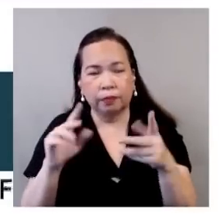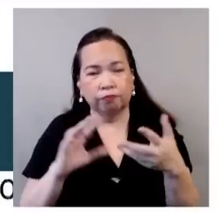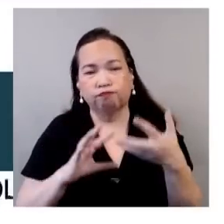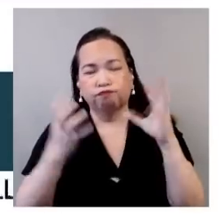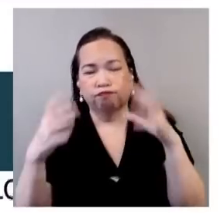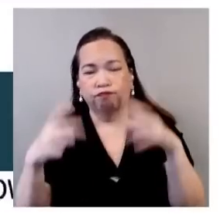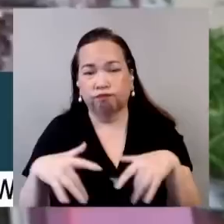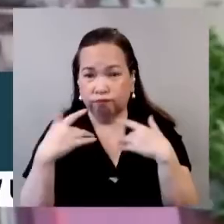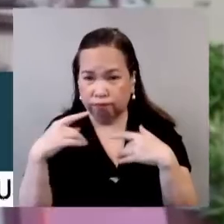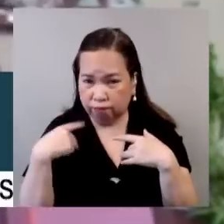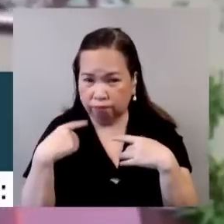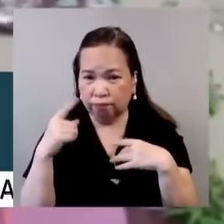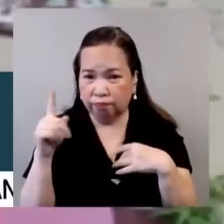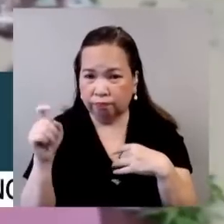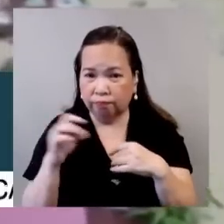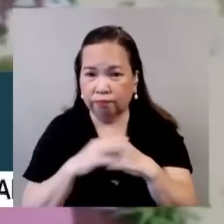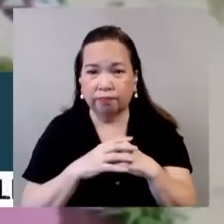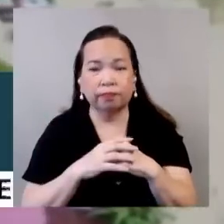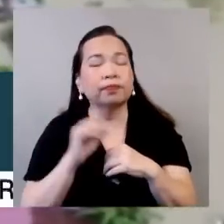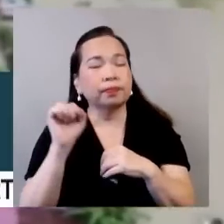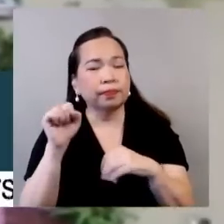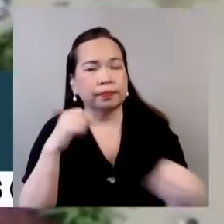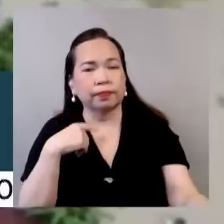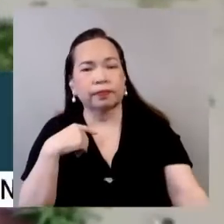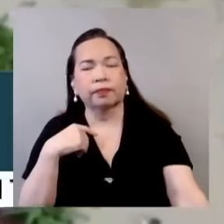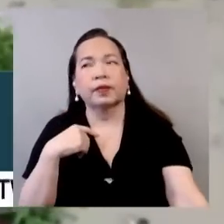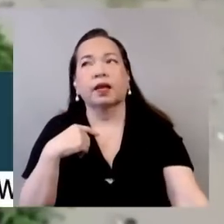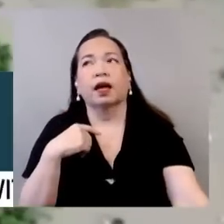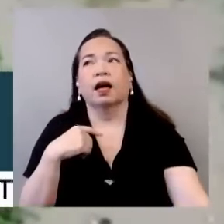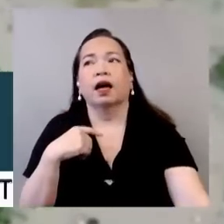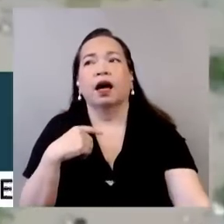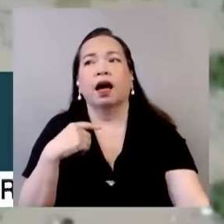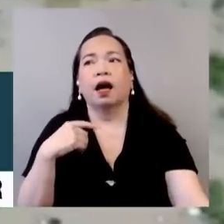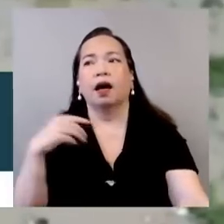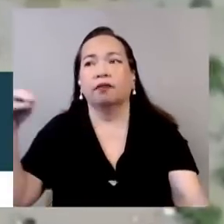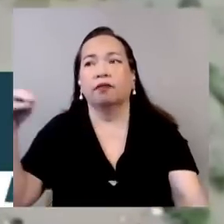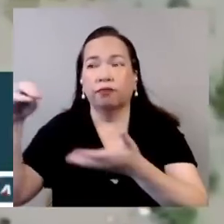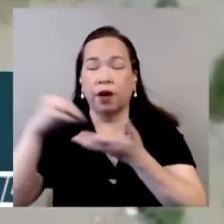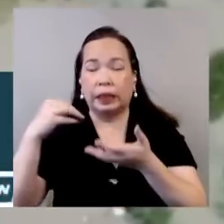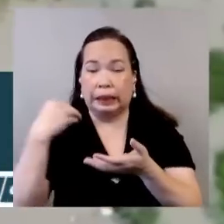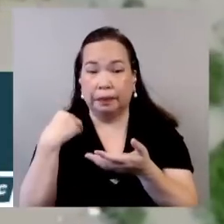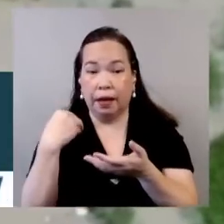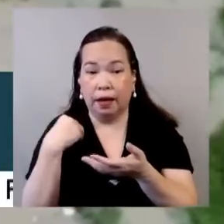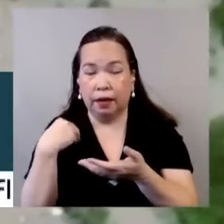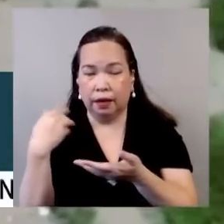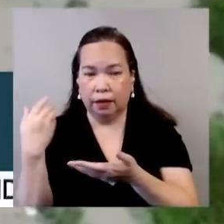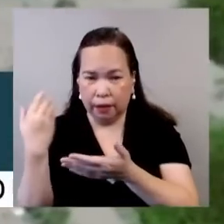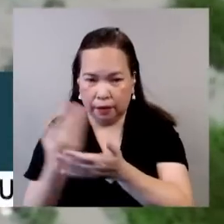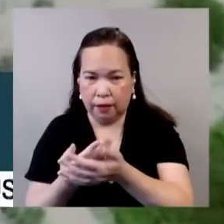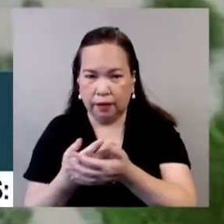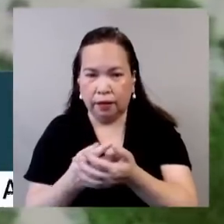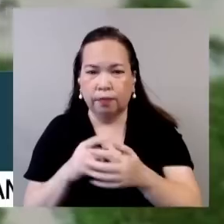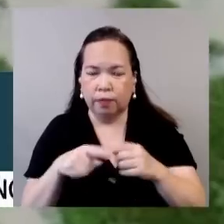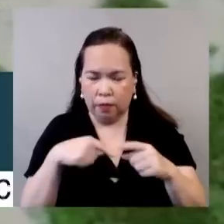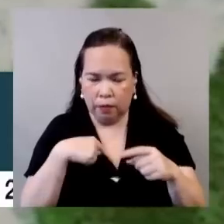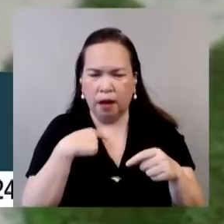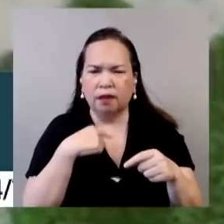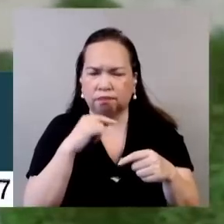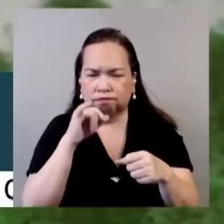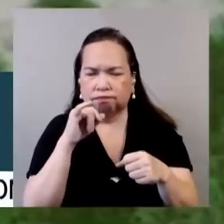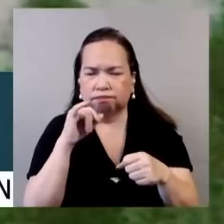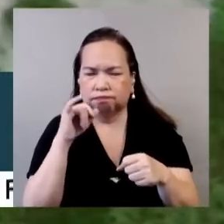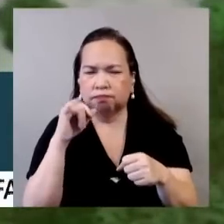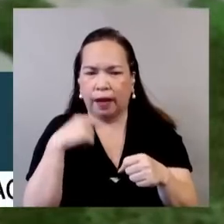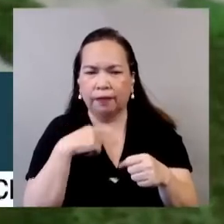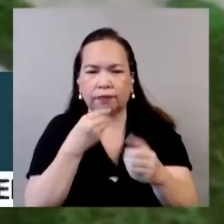ngayon naman po ay wala pa naman po kasing dumating nitong taon na to. So ito pa lang po. So may pondo naman daw po sa Bicol.